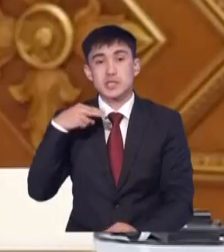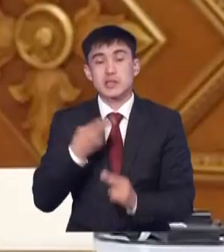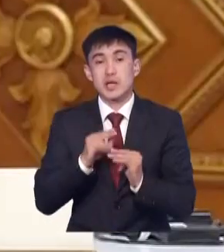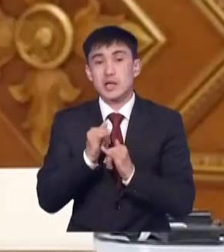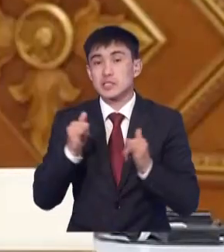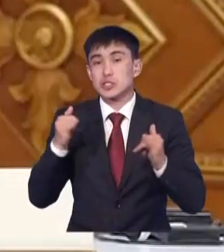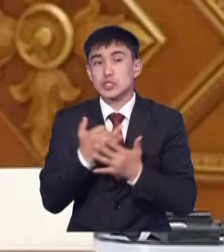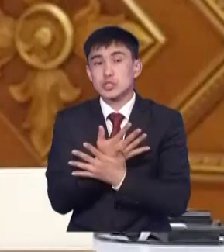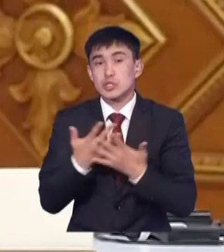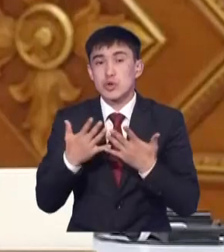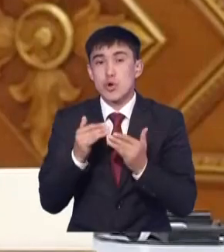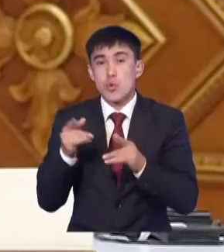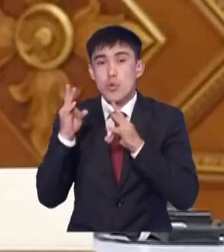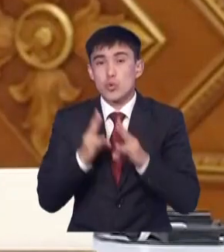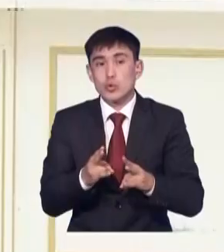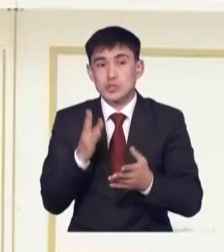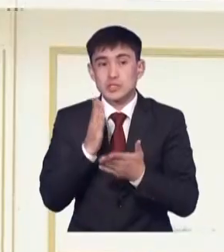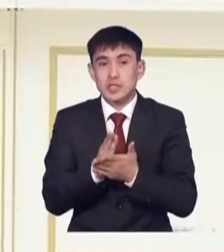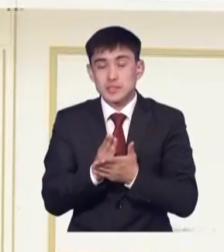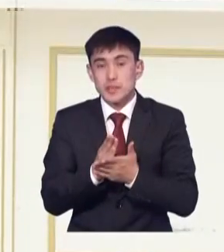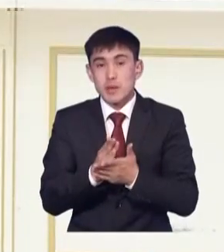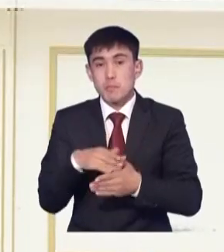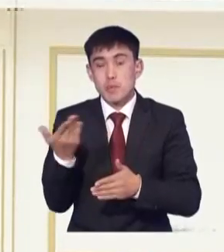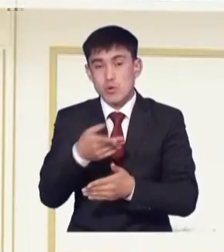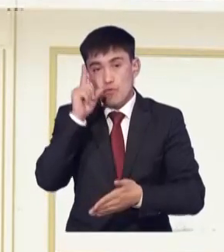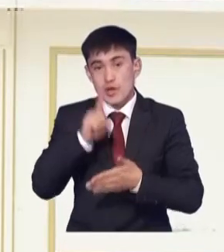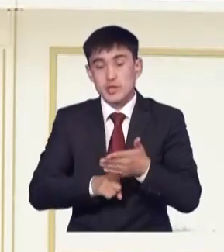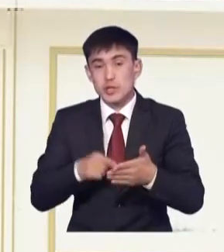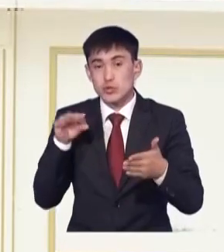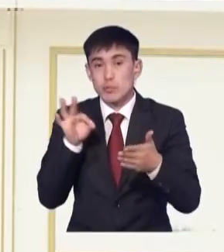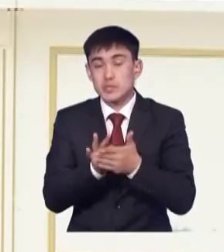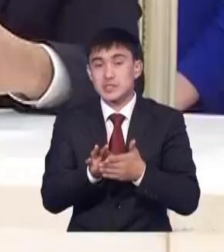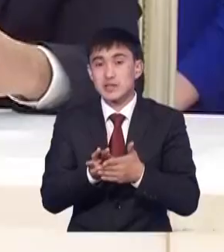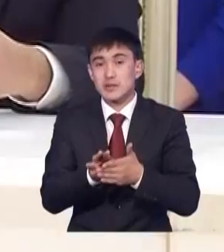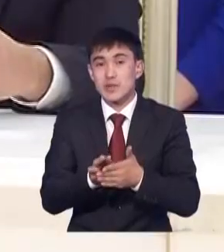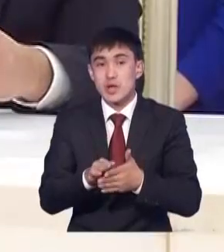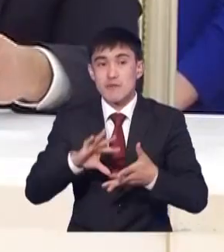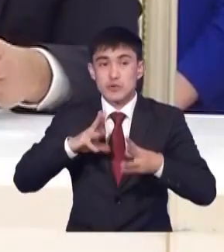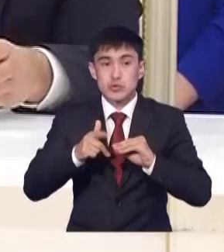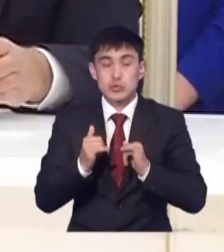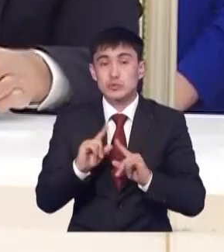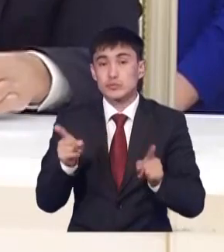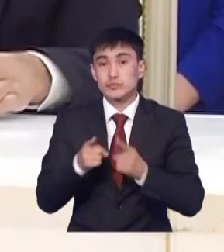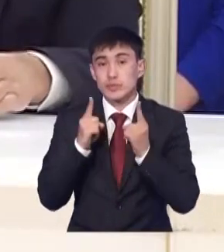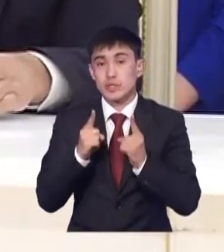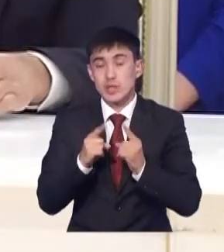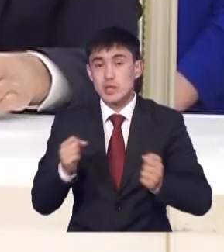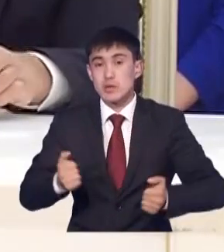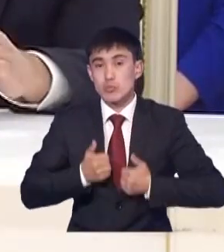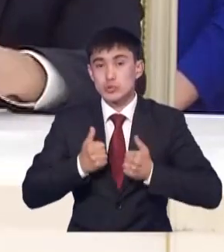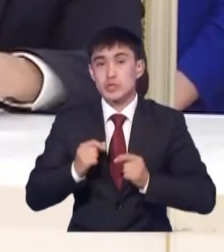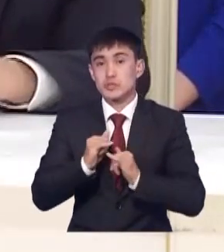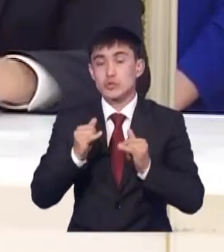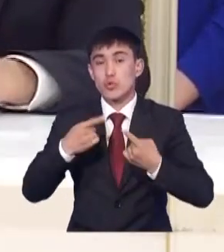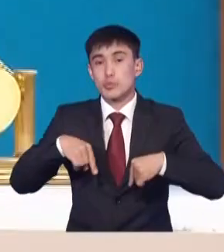на различные угрозы и вызовы, мы уверенно идем к поставленным целям. Принятые в Казахстане реформы уже дают свой результат, став импульсом к развитию общества.